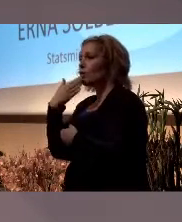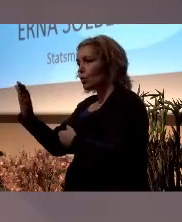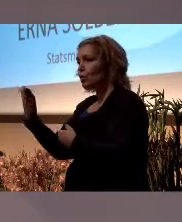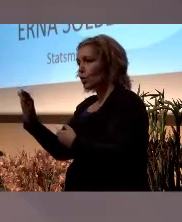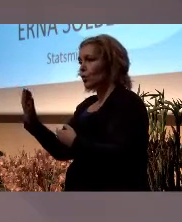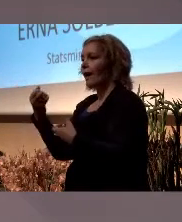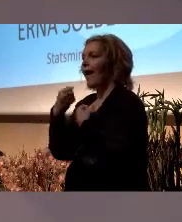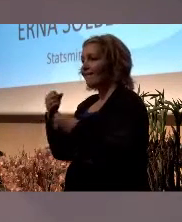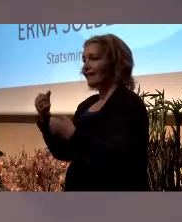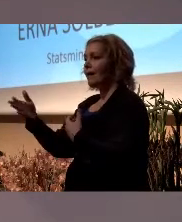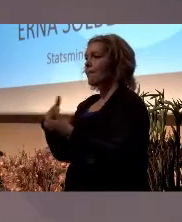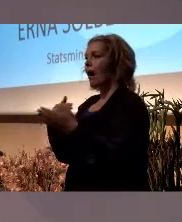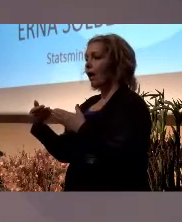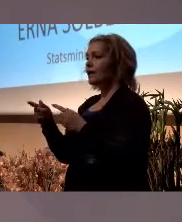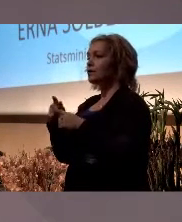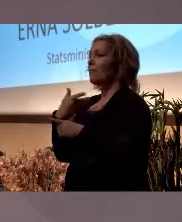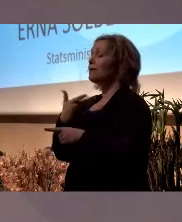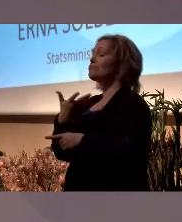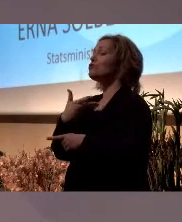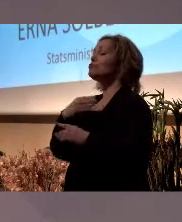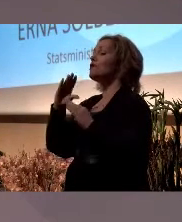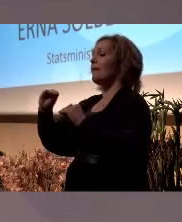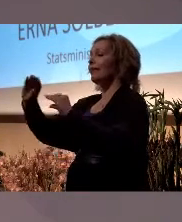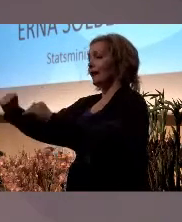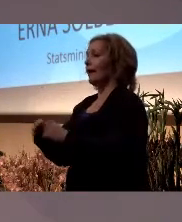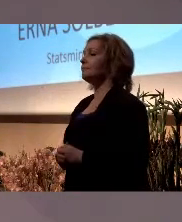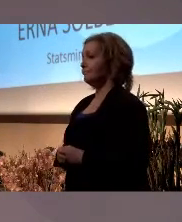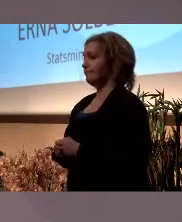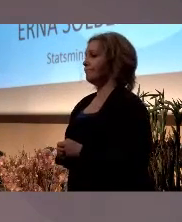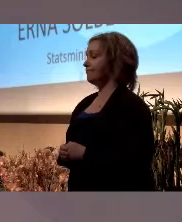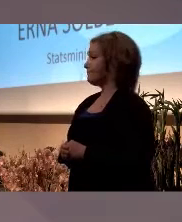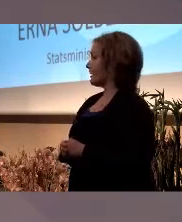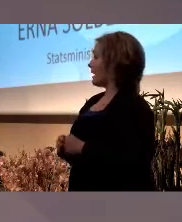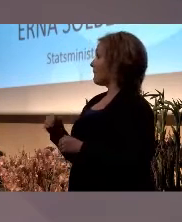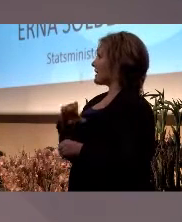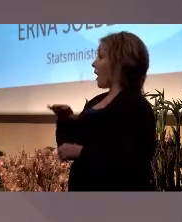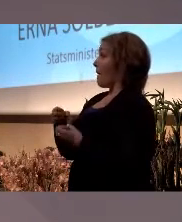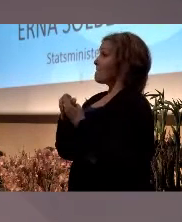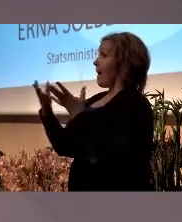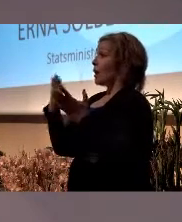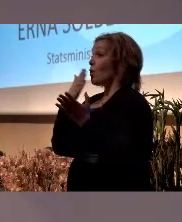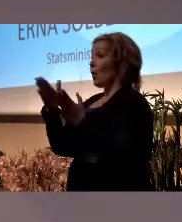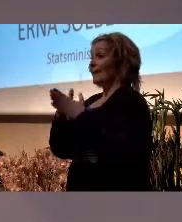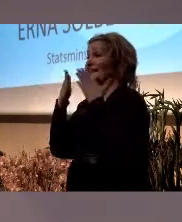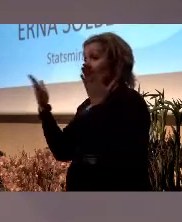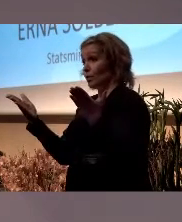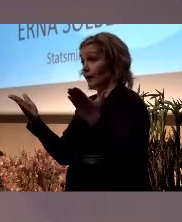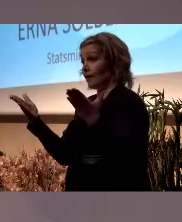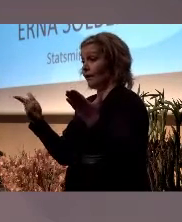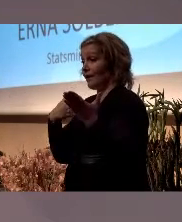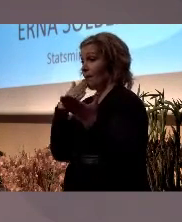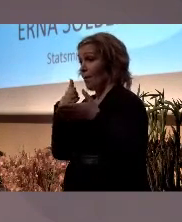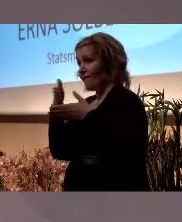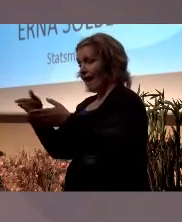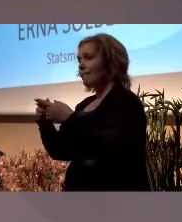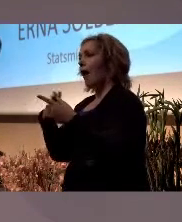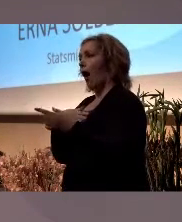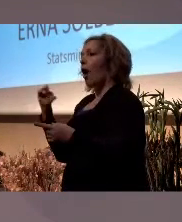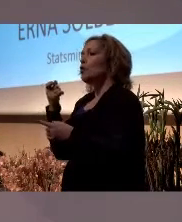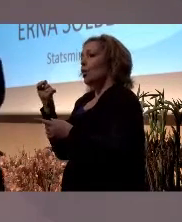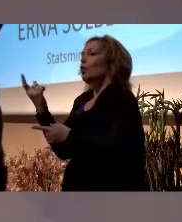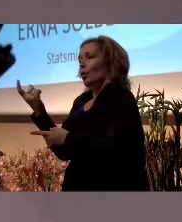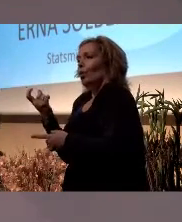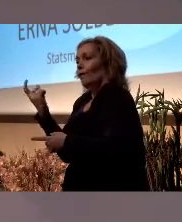og effektiv behandling, bli betydelig bedre. Men selv om det er mange gode historier om hva vi er på vei, så har vi også